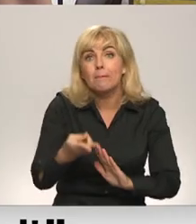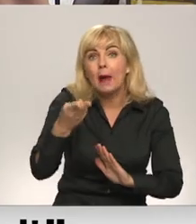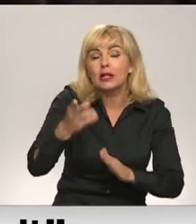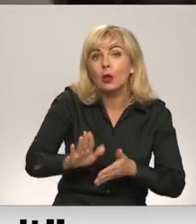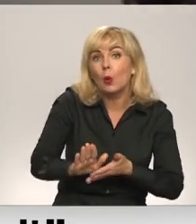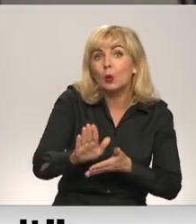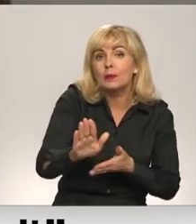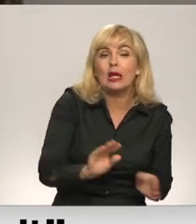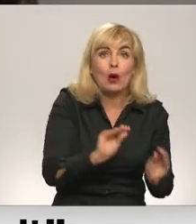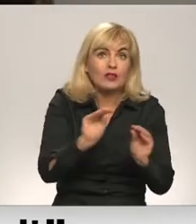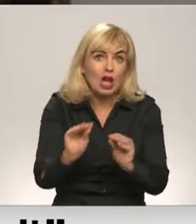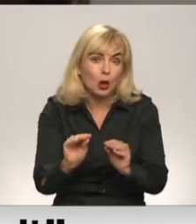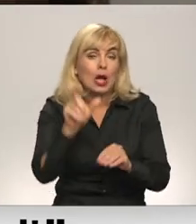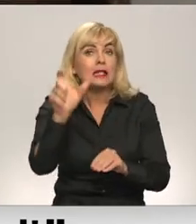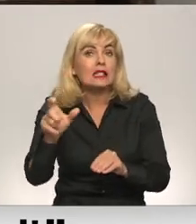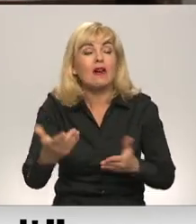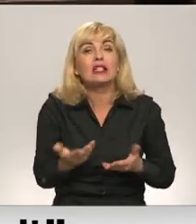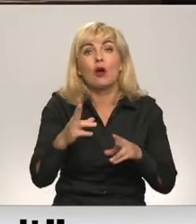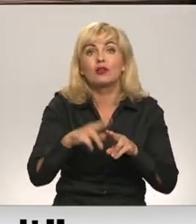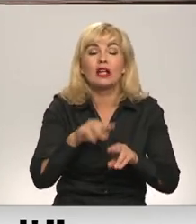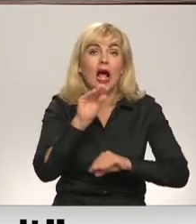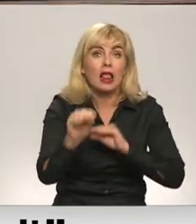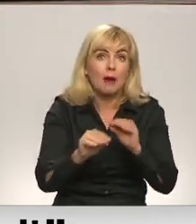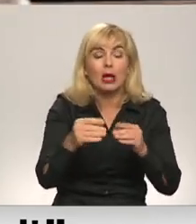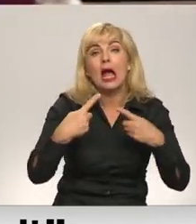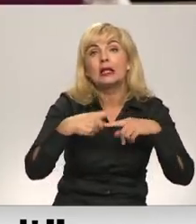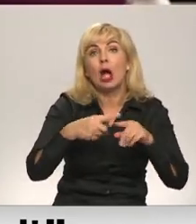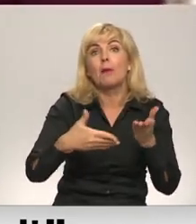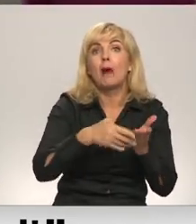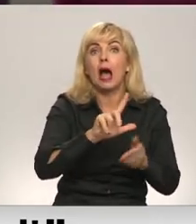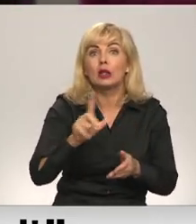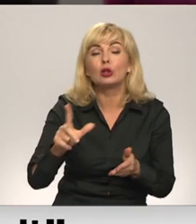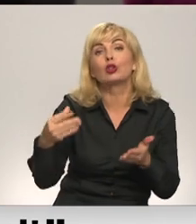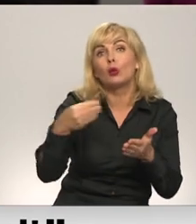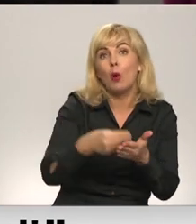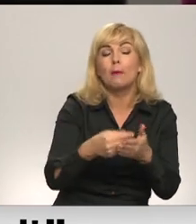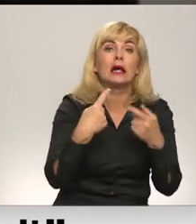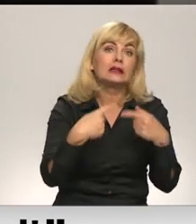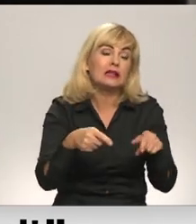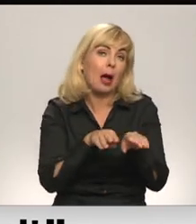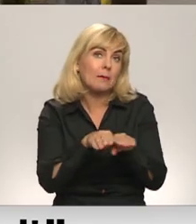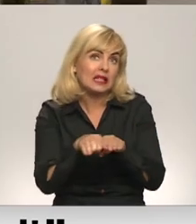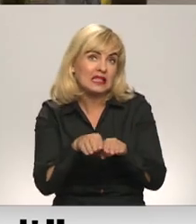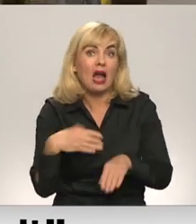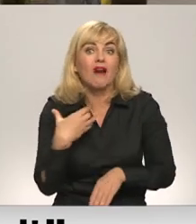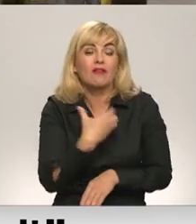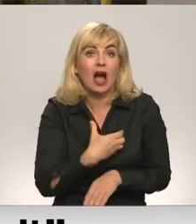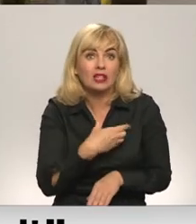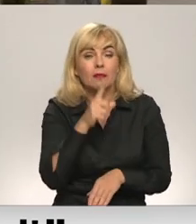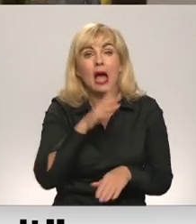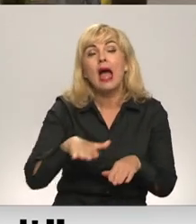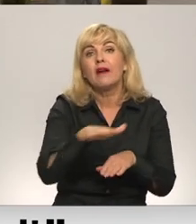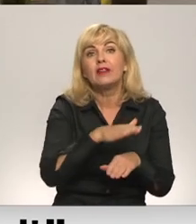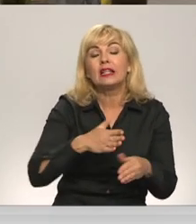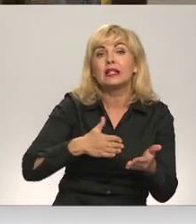uzbrauktuvu ierīkošanai, cilvēku dzīvesvietu labiekārtošanai, tehnisko palīglīdzekļu iegādai un citām līdzīgām vajadzībām. Tā vides pieejamība tas jau